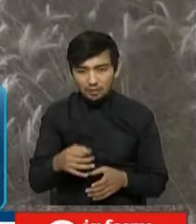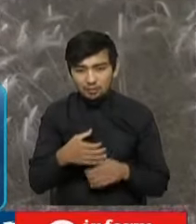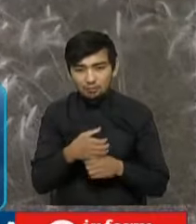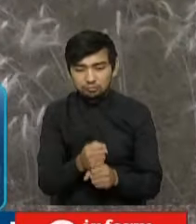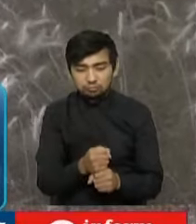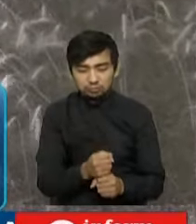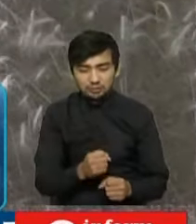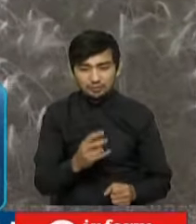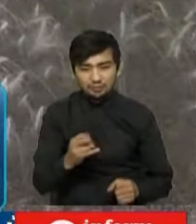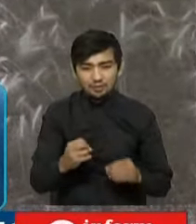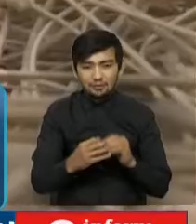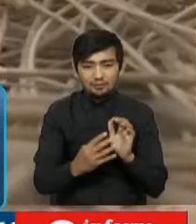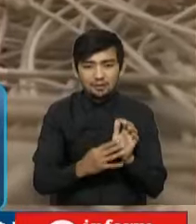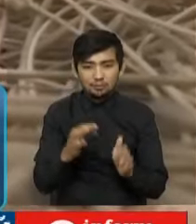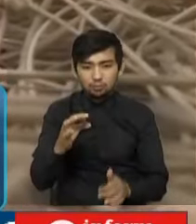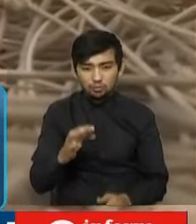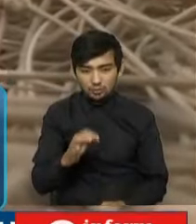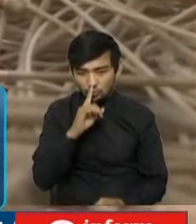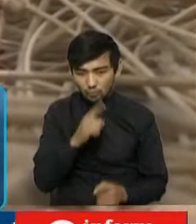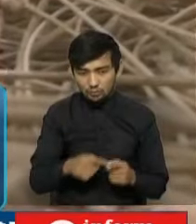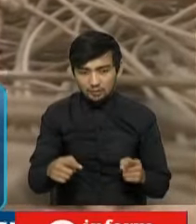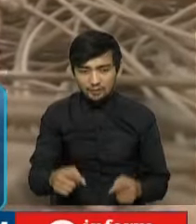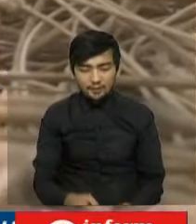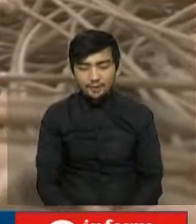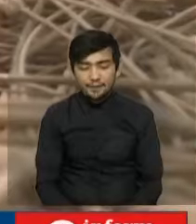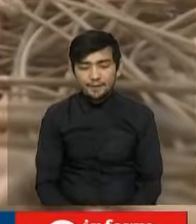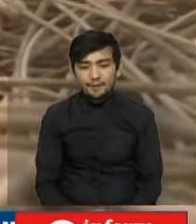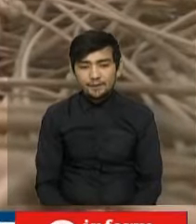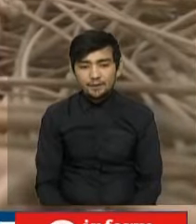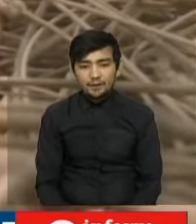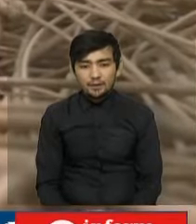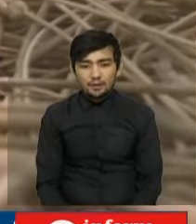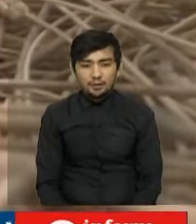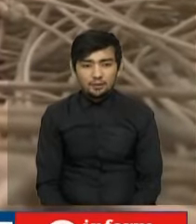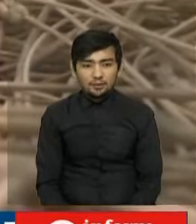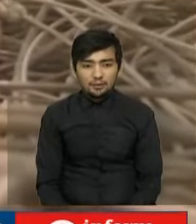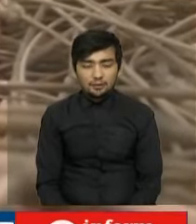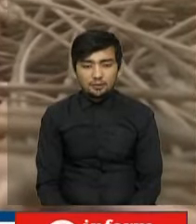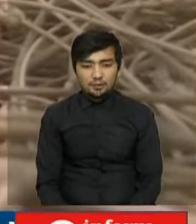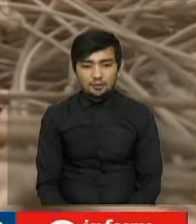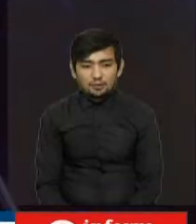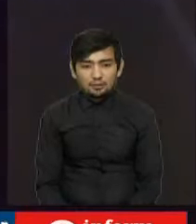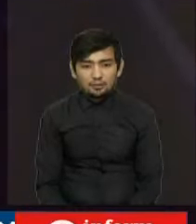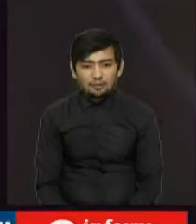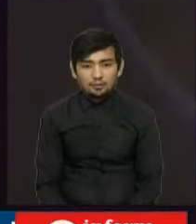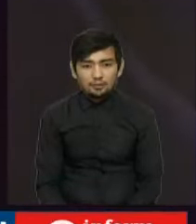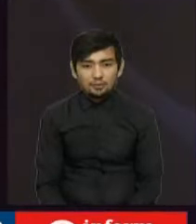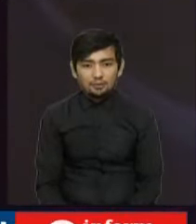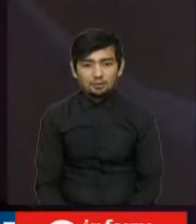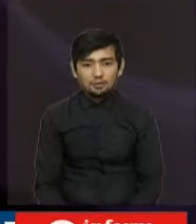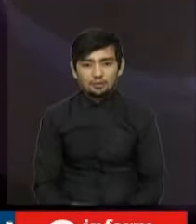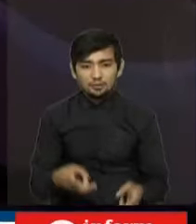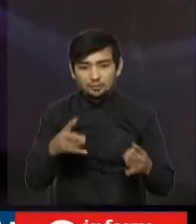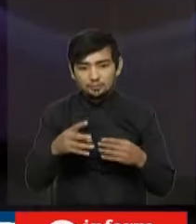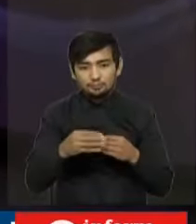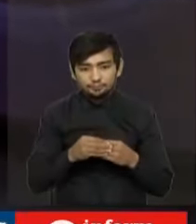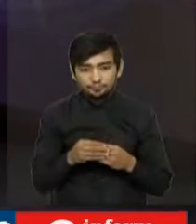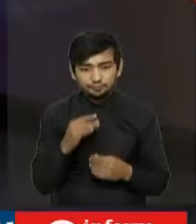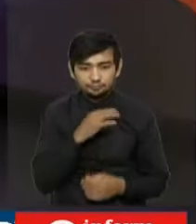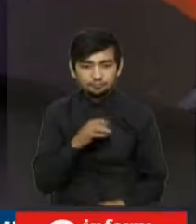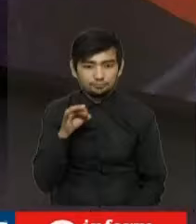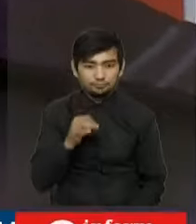на 19%. Бахрамбек Талибжанов, Оксана Матасова, Рамиль Дусумов, Информбюро. Оставшись с нами, вы узнаете